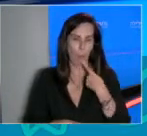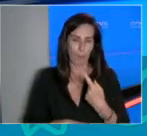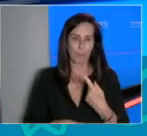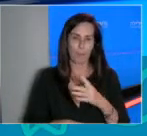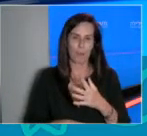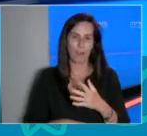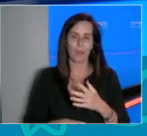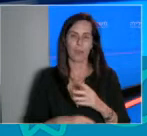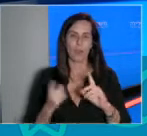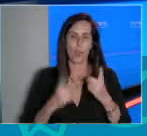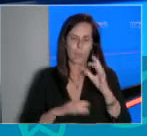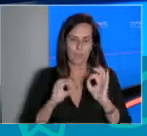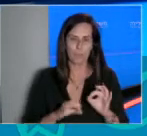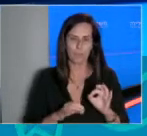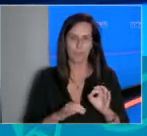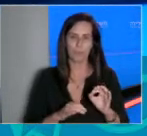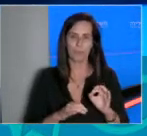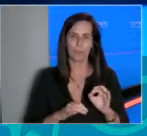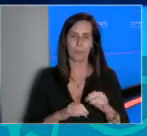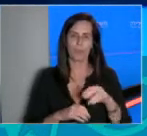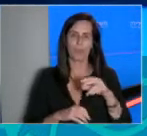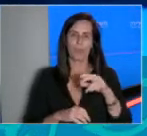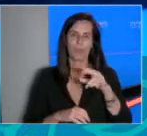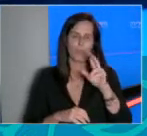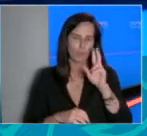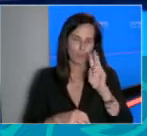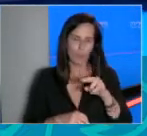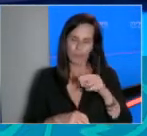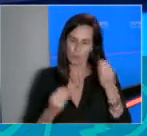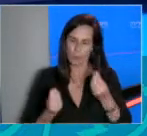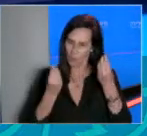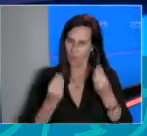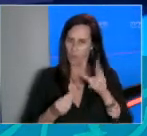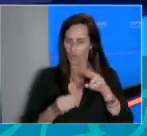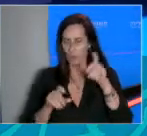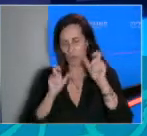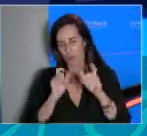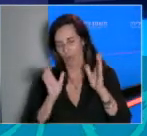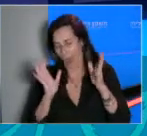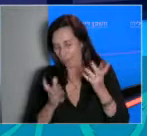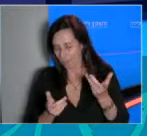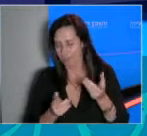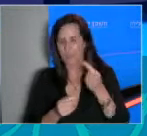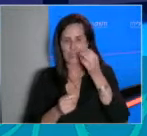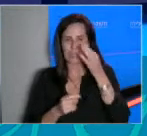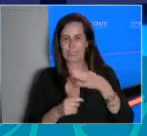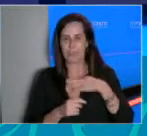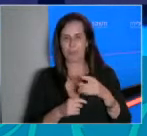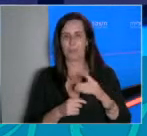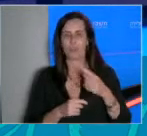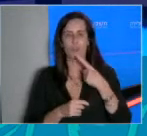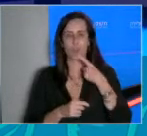מה הסיפור מאחורי הקלעים. יש רוחות טובות שמנשבות, אבל יש גם רוחות רעות שמנשבות. שים לב